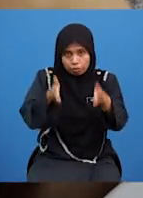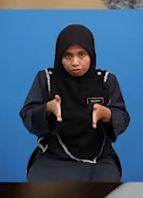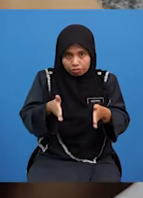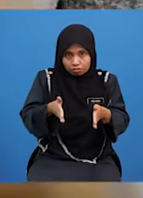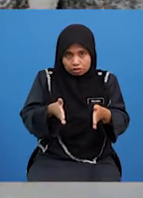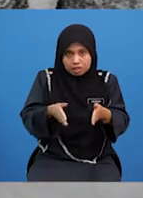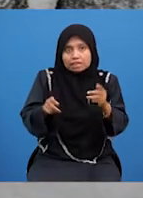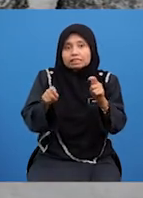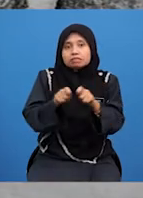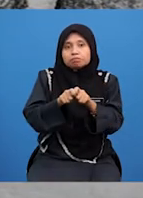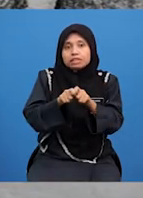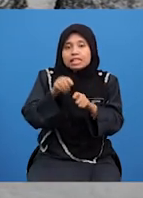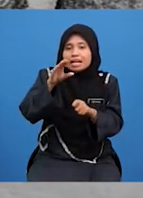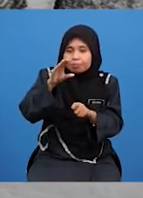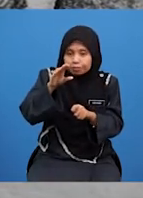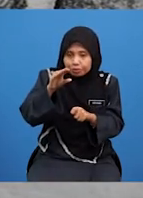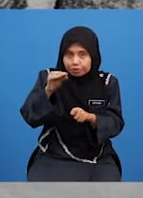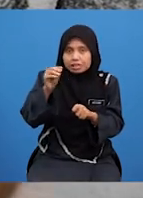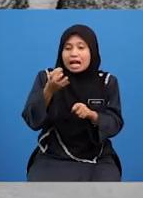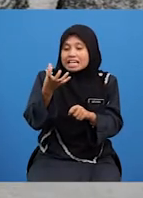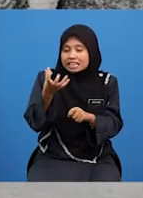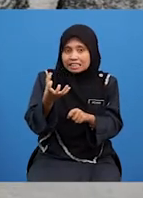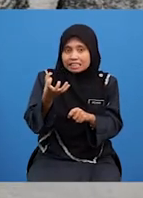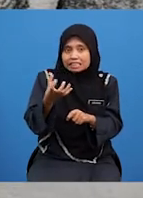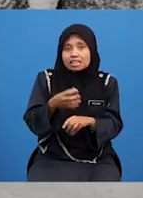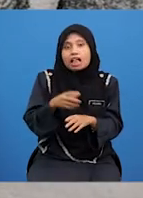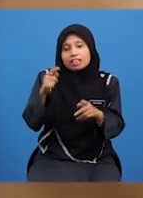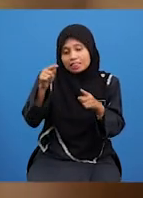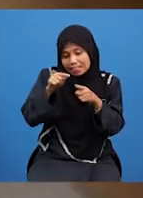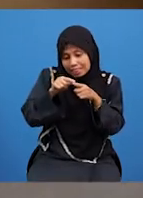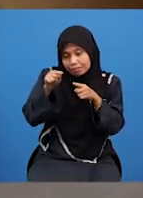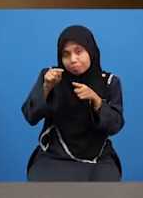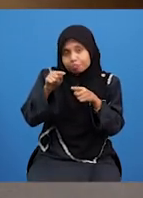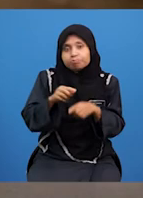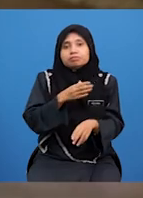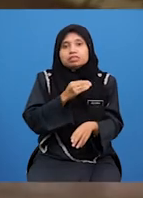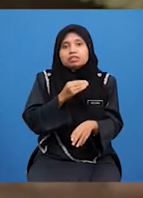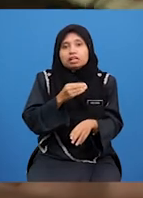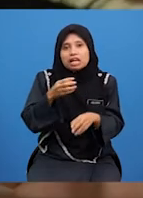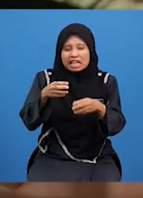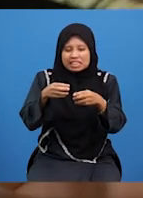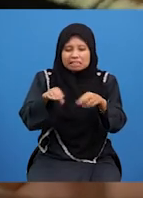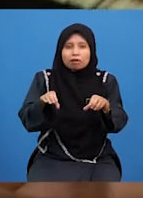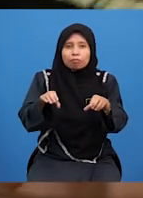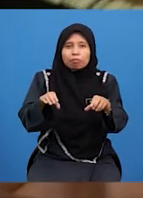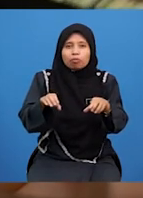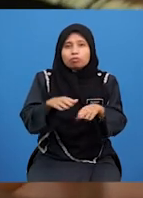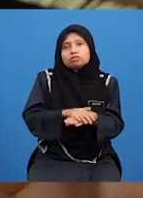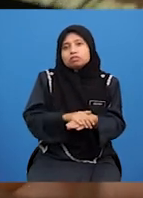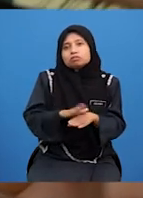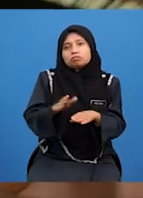seperti lembut, keras, tajam dan rapuh dapat divisualkan